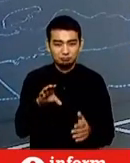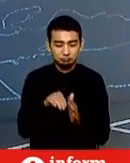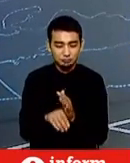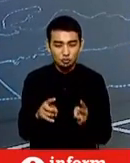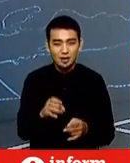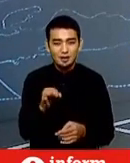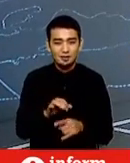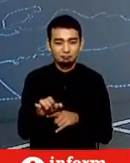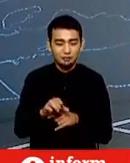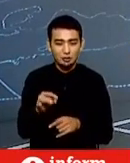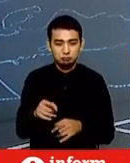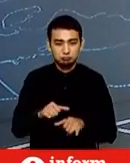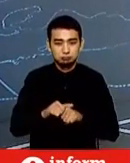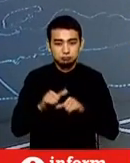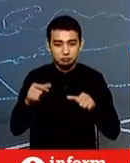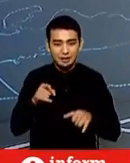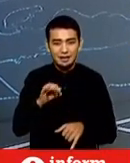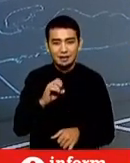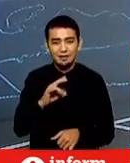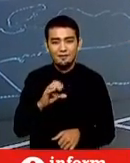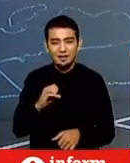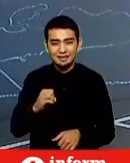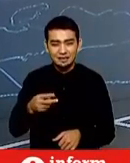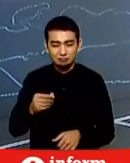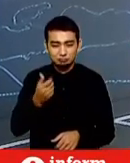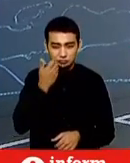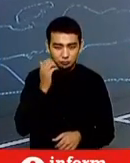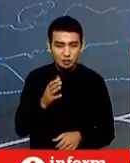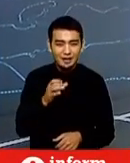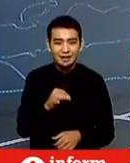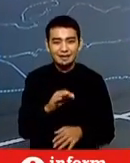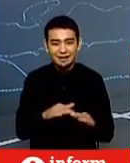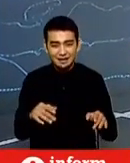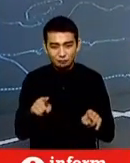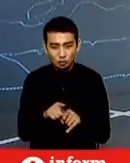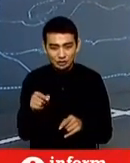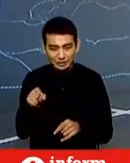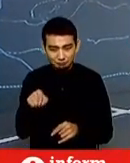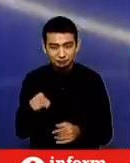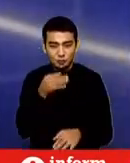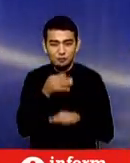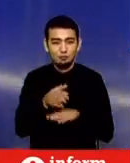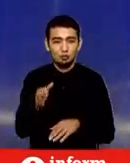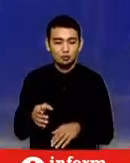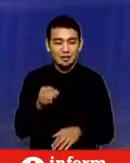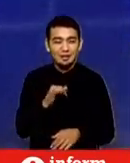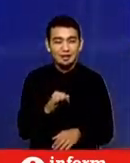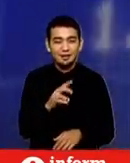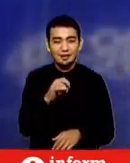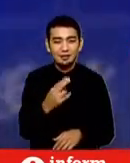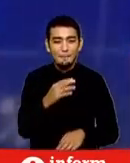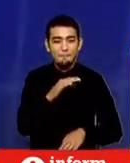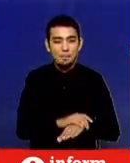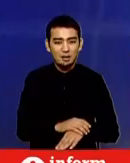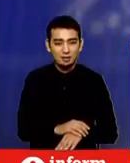көбейетін болатын болса, онда оның инвестициялық кірістіліктері де артатын болады. Ертең балаларымызға түсетін түсімдер де артатын болады. Және де ол ұлттық банк тарапынан